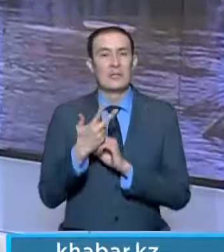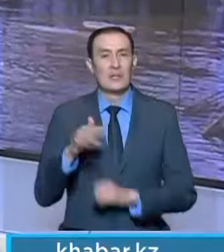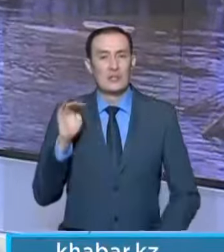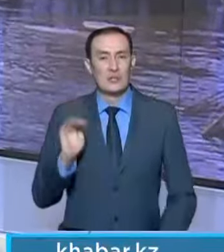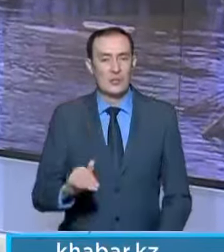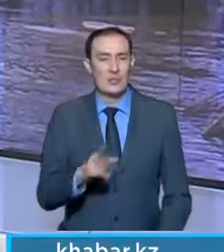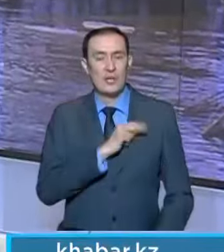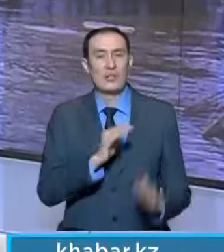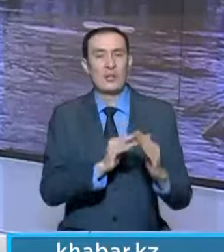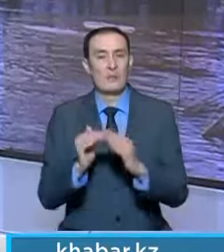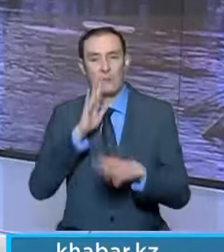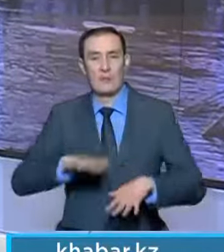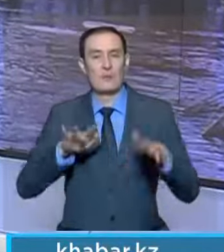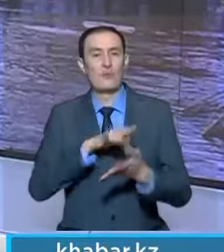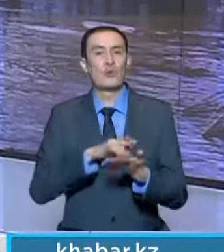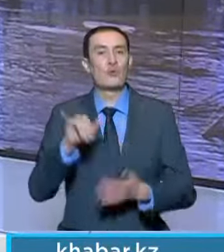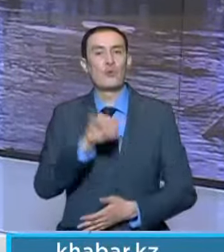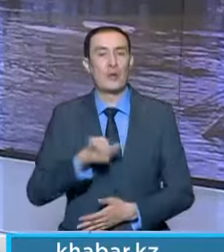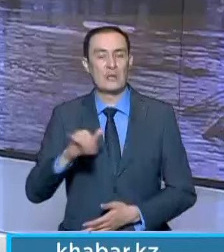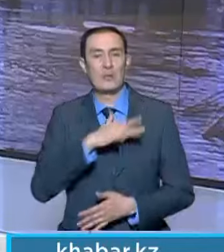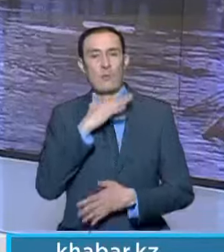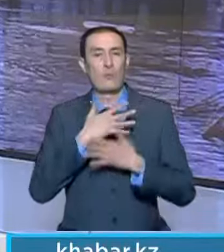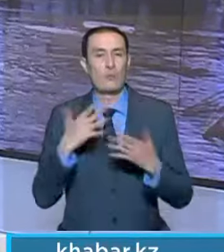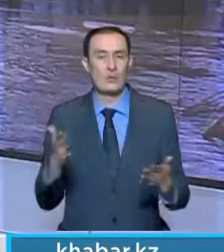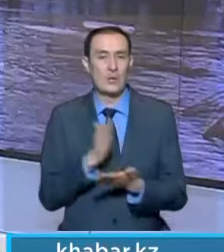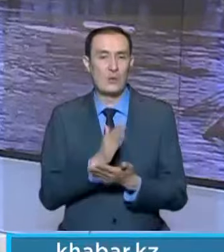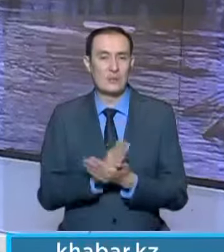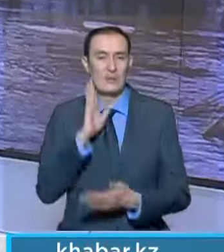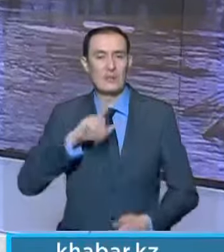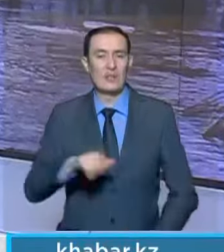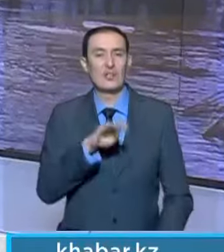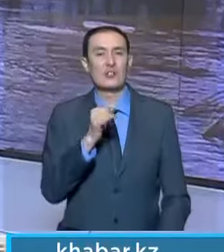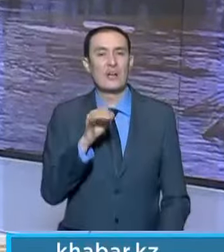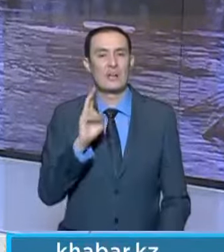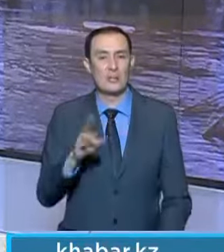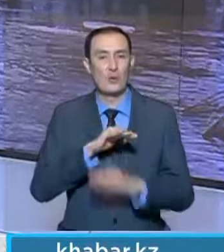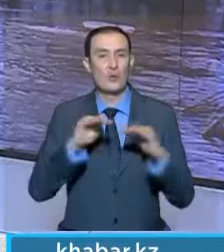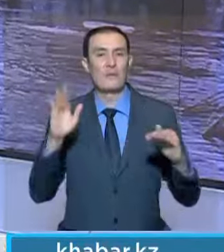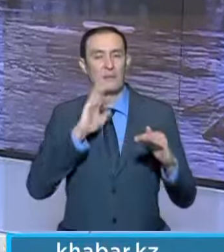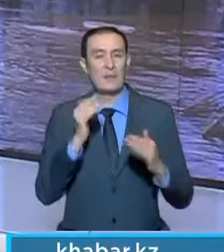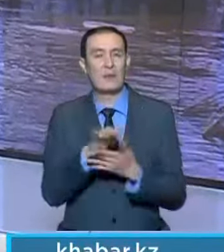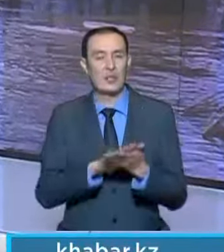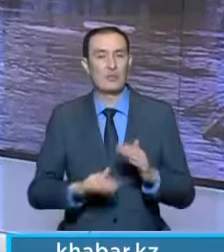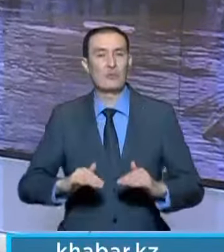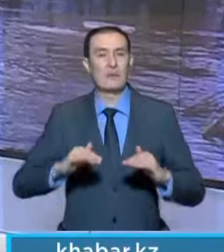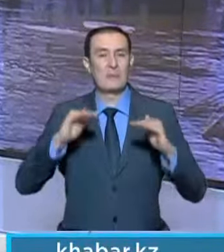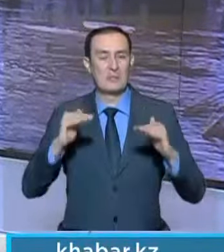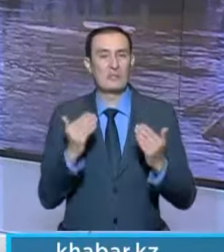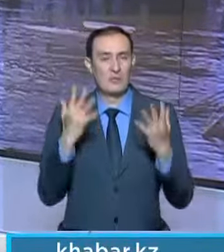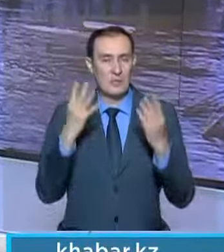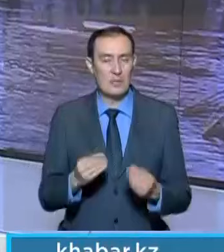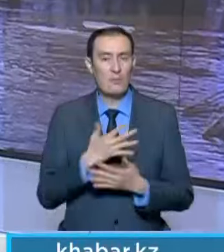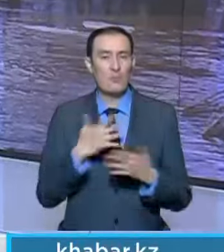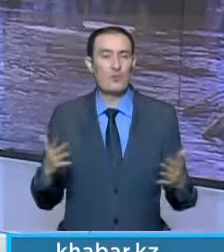13 тысяч дачных домов подтопило в Уральске. Большая часть из них расположены в пойме реки Жаик, где уровень воды продолжает подниматься. На сегодня